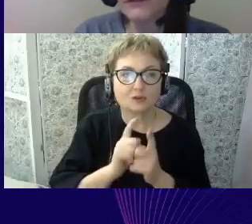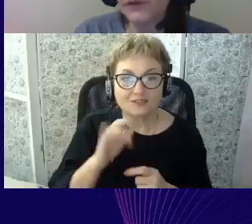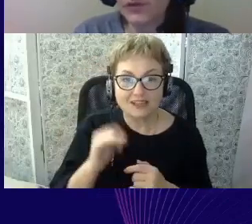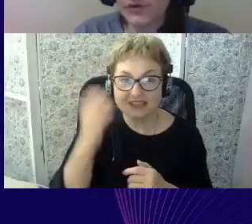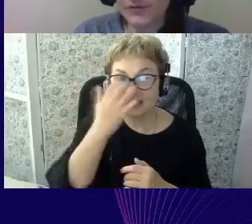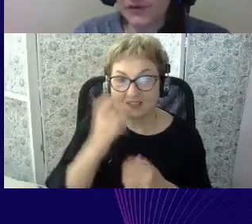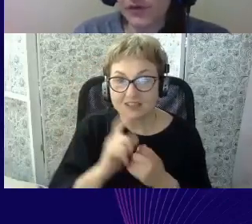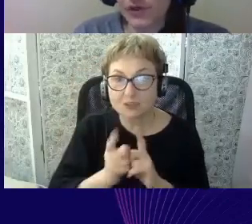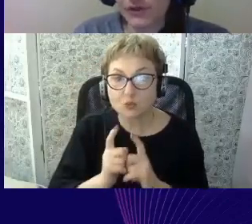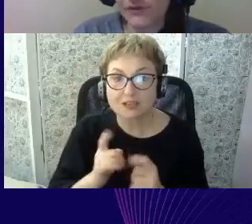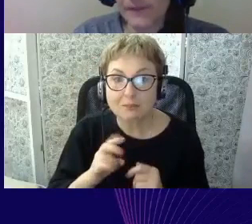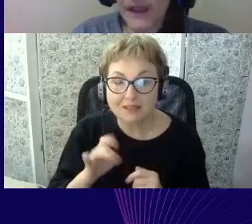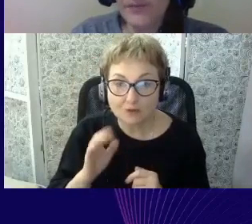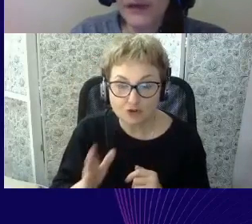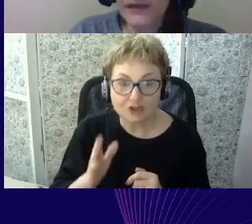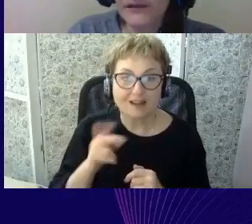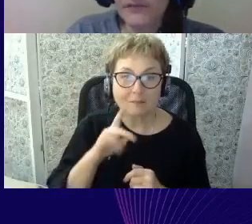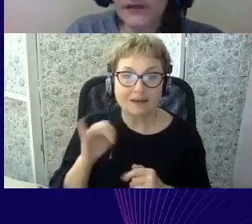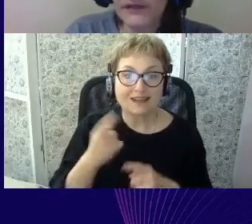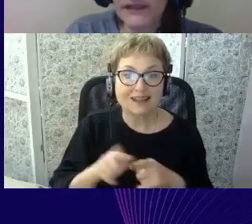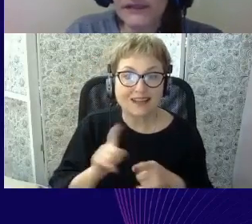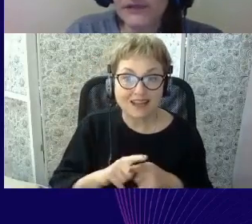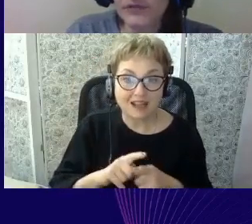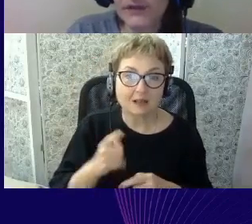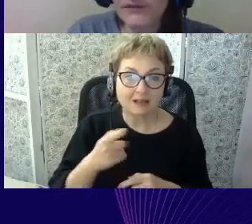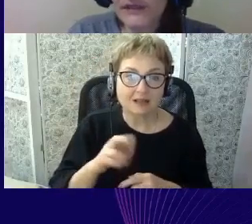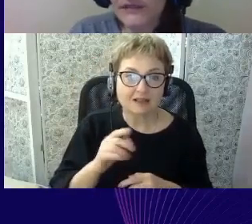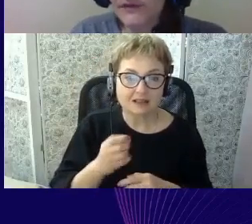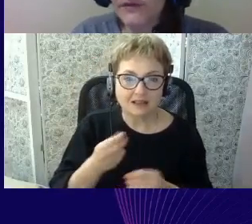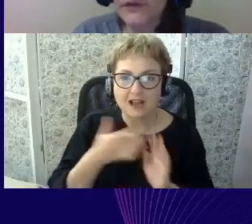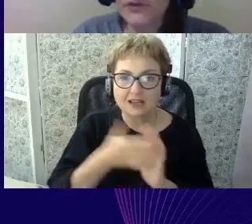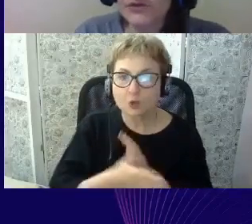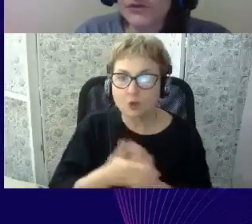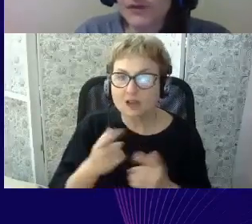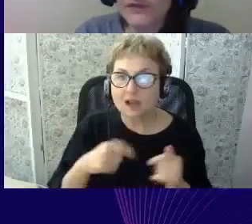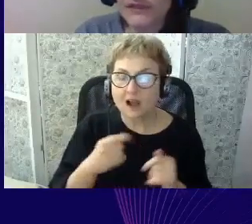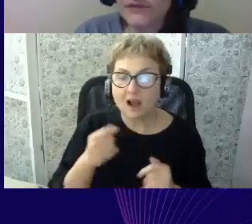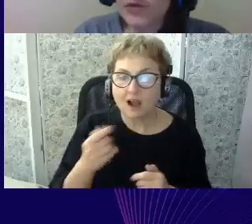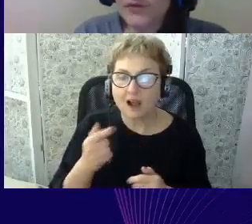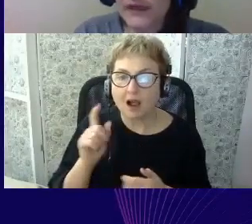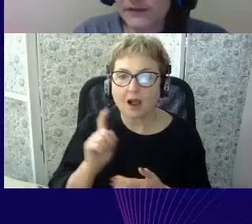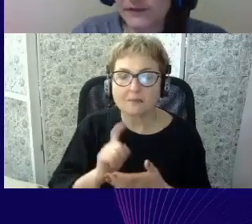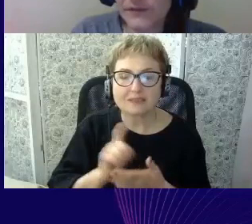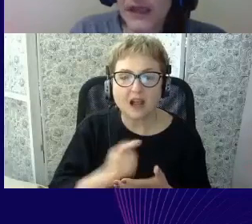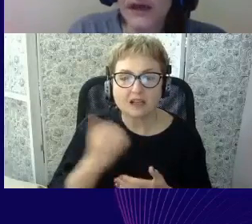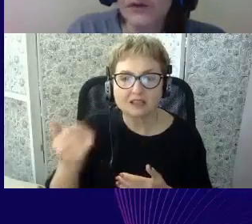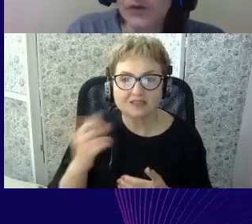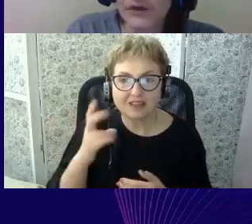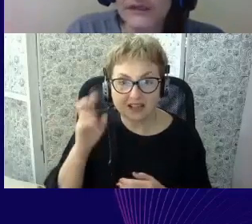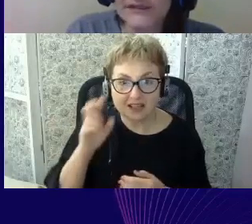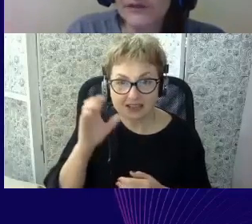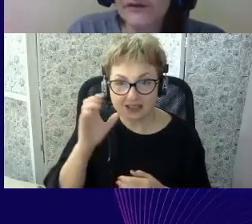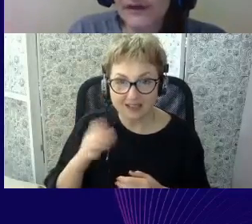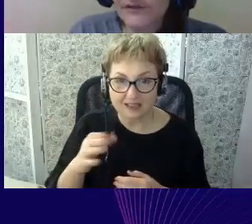и тифлосурдопереводчиков. При этом данные расходные обязательства являются расходными обязательствами субъектов.